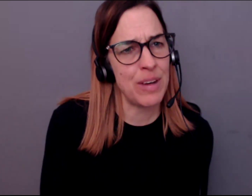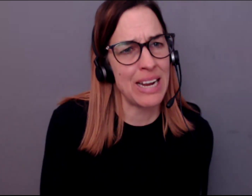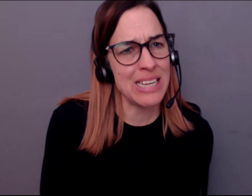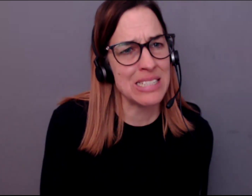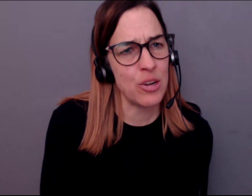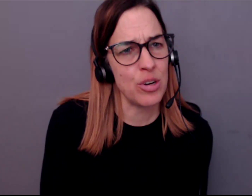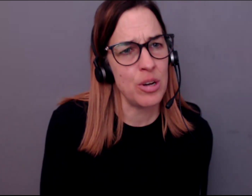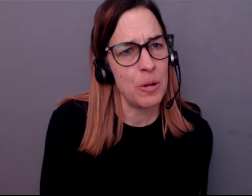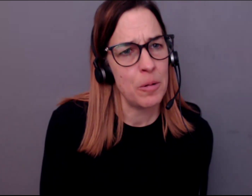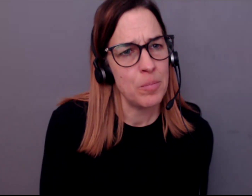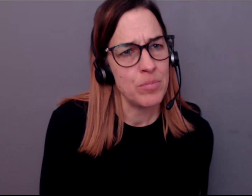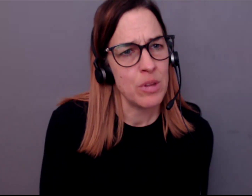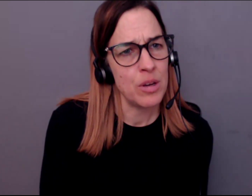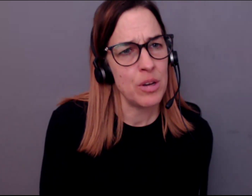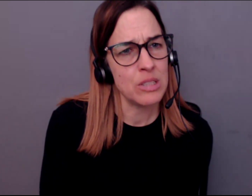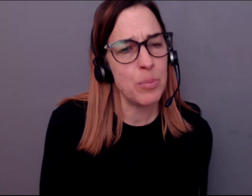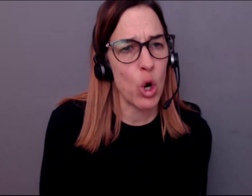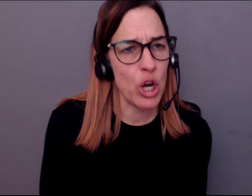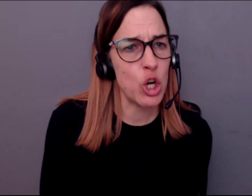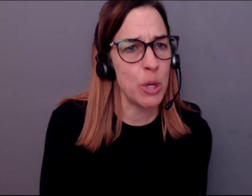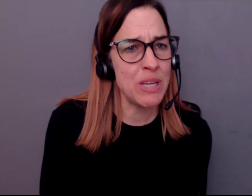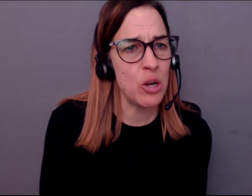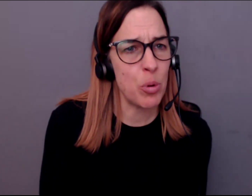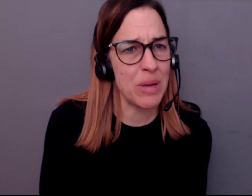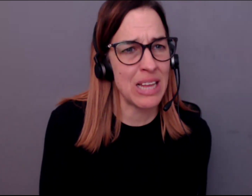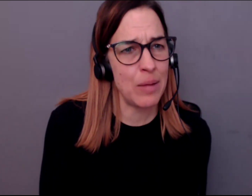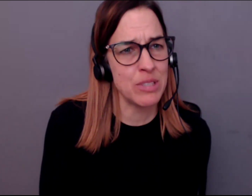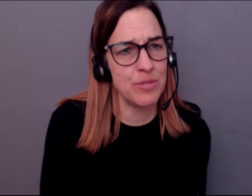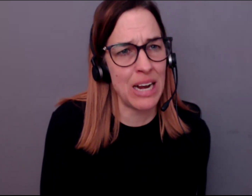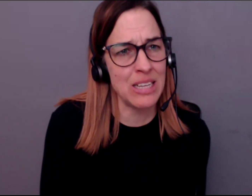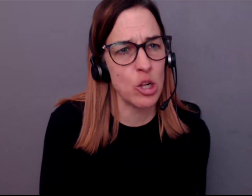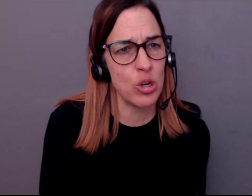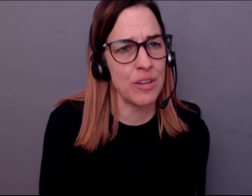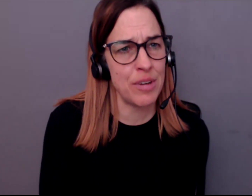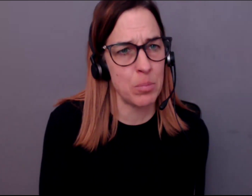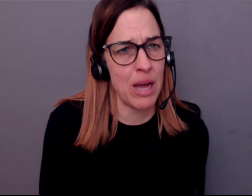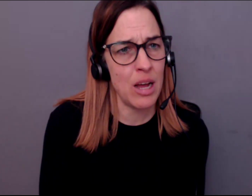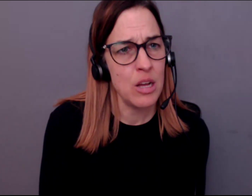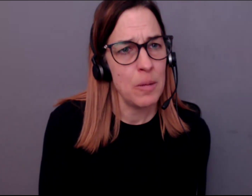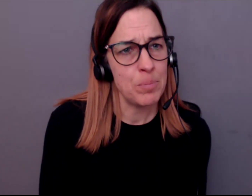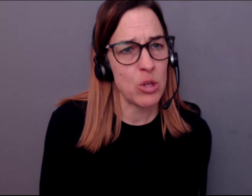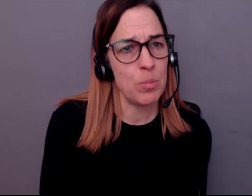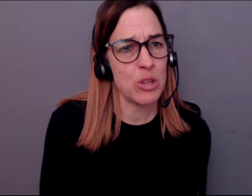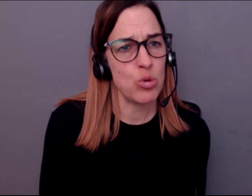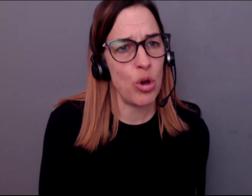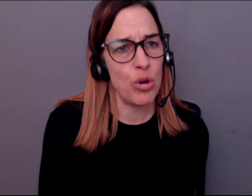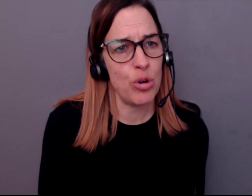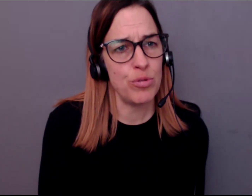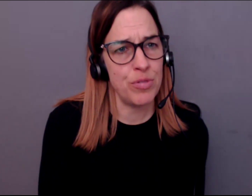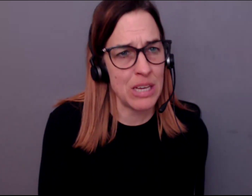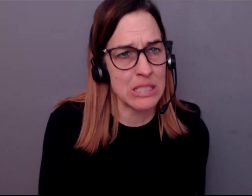une petite valise, là, tu sais, pour une économie, là, pour mettre dans la petite valise, là, les vêtements, mettons,